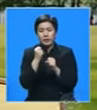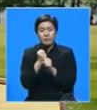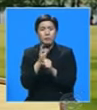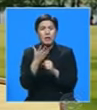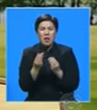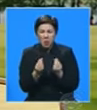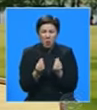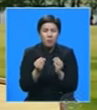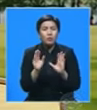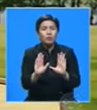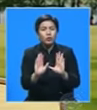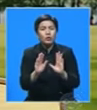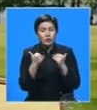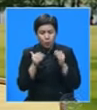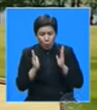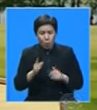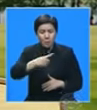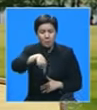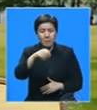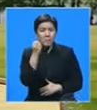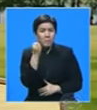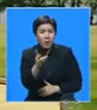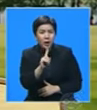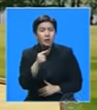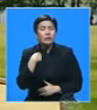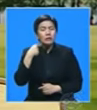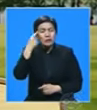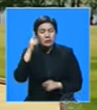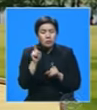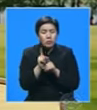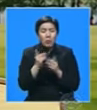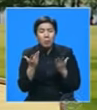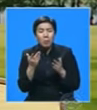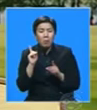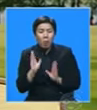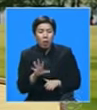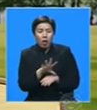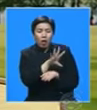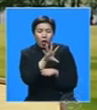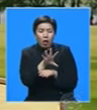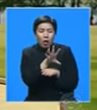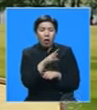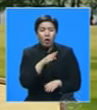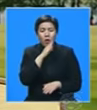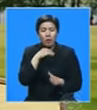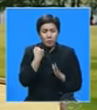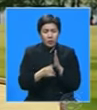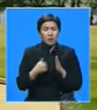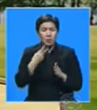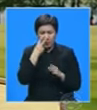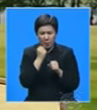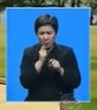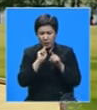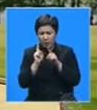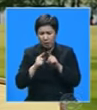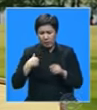นเกินไปเพราะนั้นประชาชนส่วนใหญ่มักจะเป็นเหยื่อนะส่วนใหญ่ก็จะถูกดำเนินคดีเนี่ยเห็นมีคดีมากม